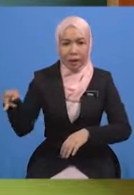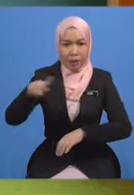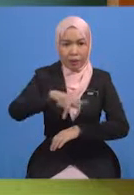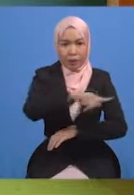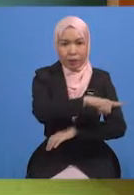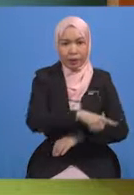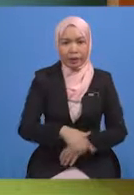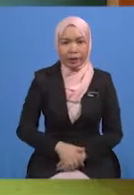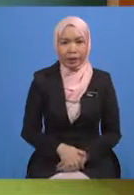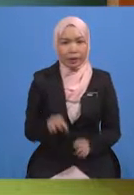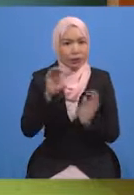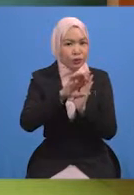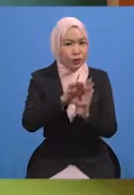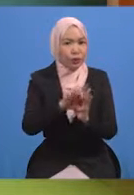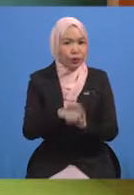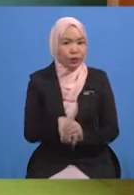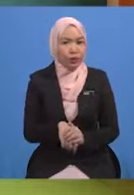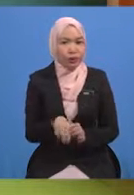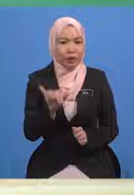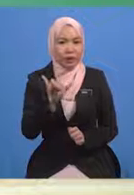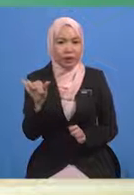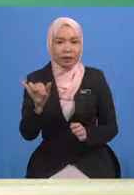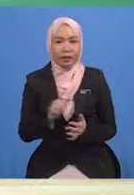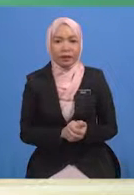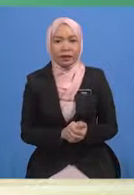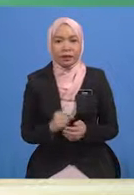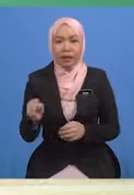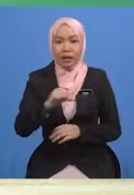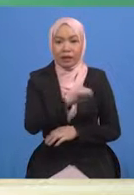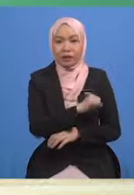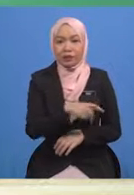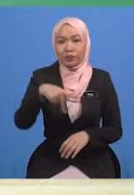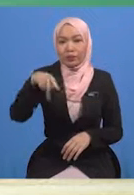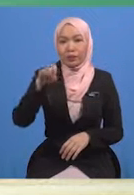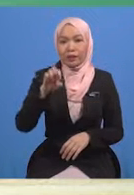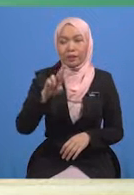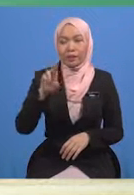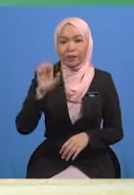Contoh sungai yang terkenal di Malaysia ialah Sungai Perak